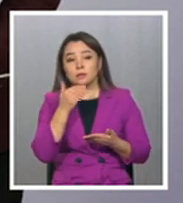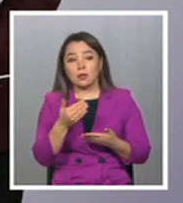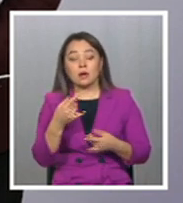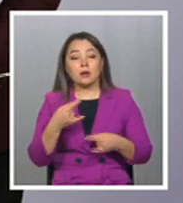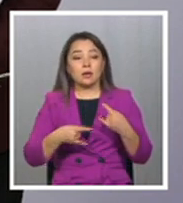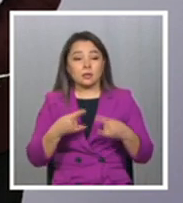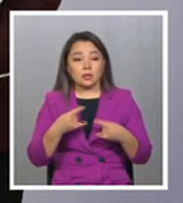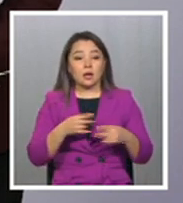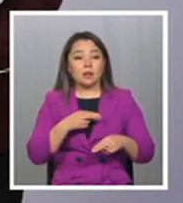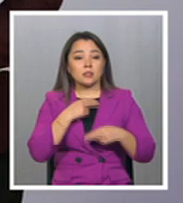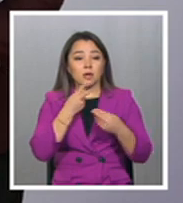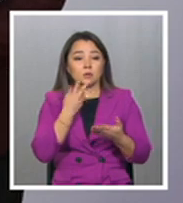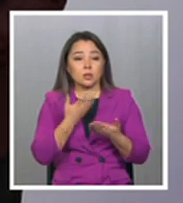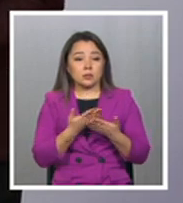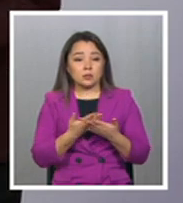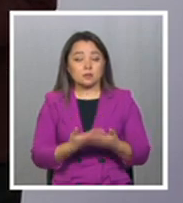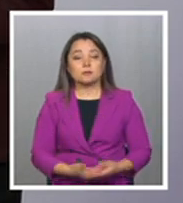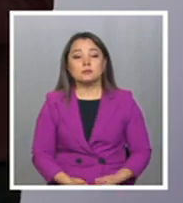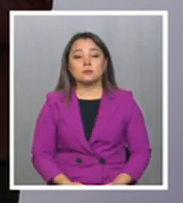Экранға назар аударыңыздар.